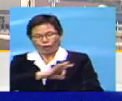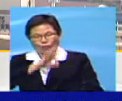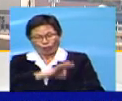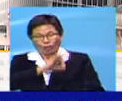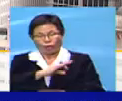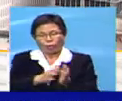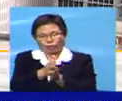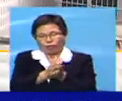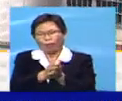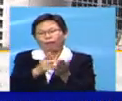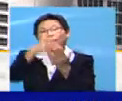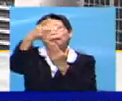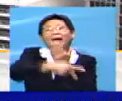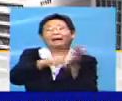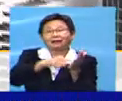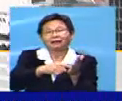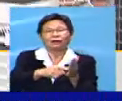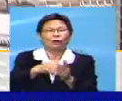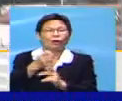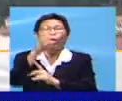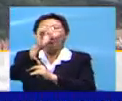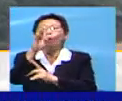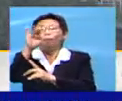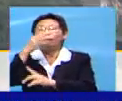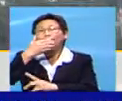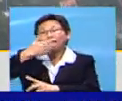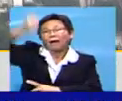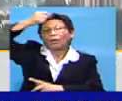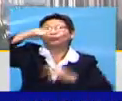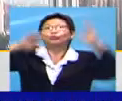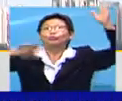sepenuhnya inisiatif ini. Jelasnya, obor adalah peluang terbaik bagi